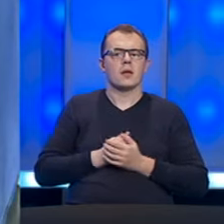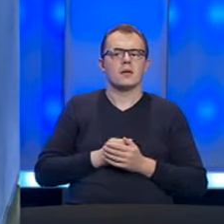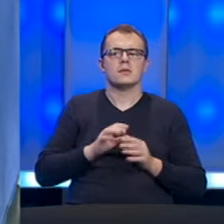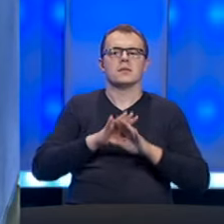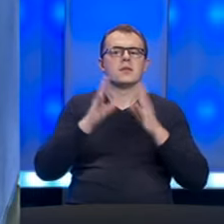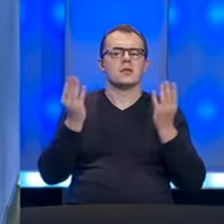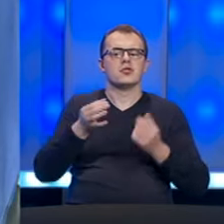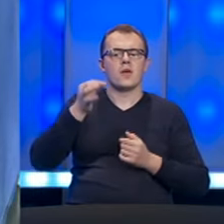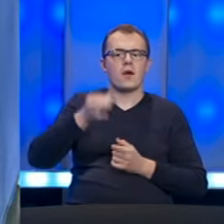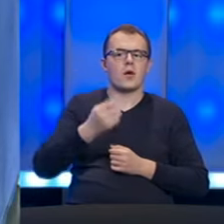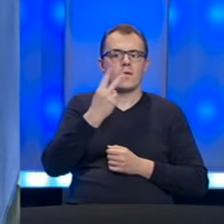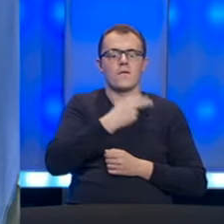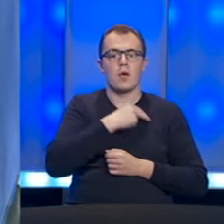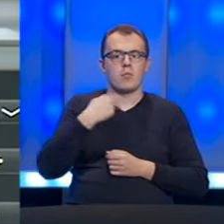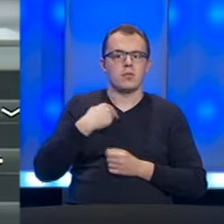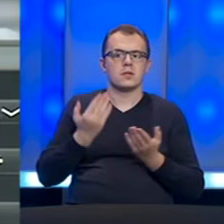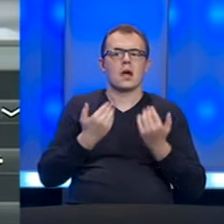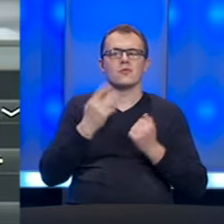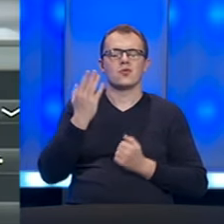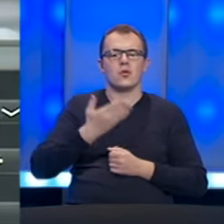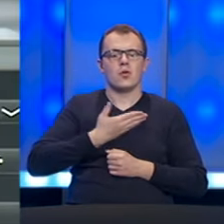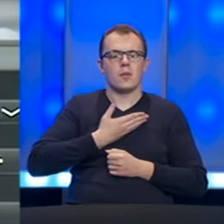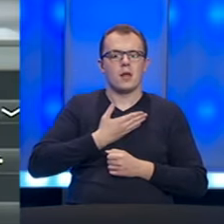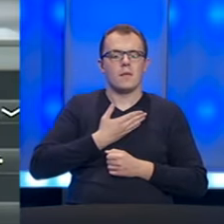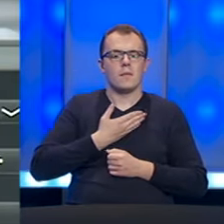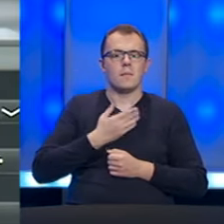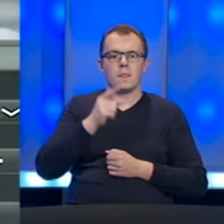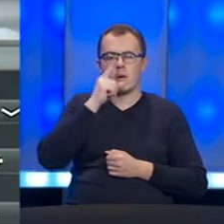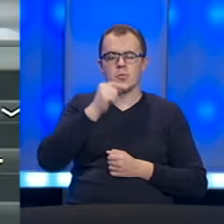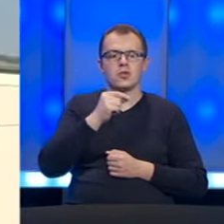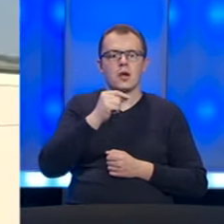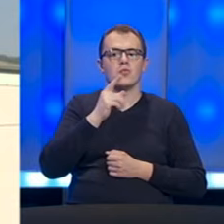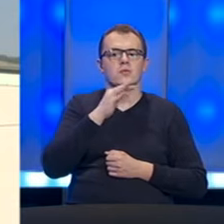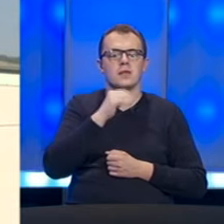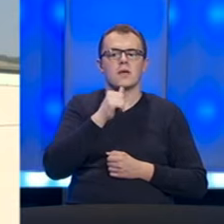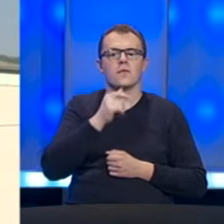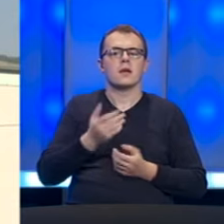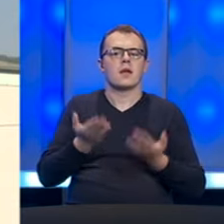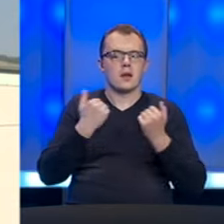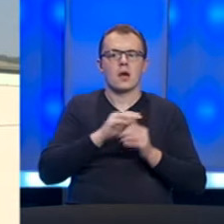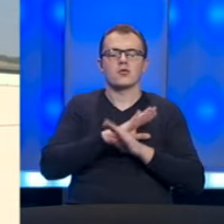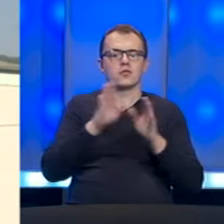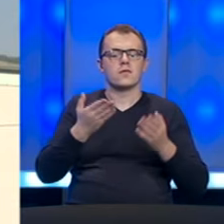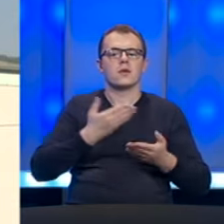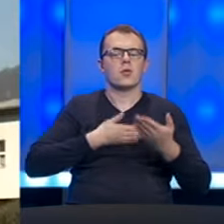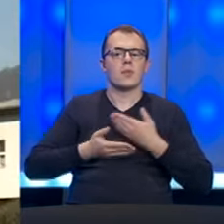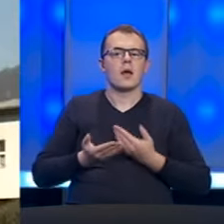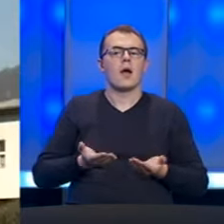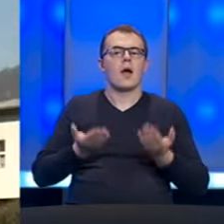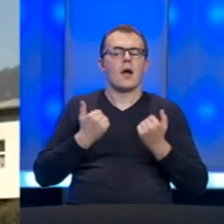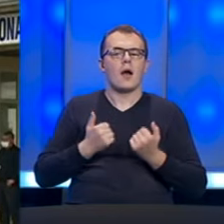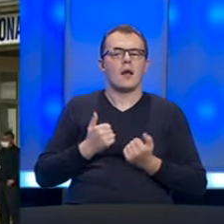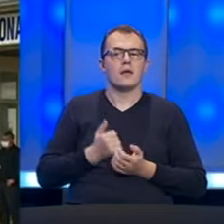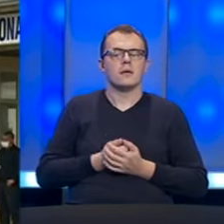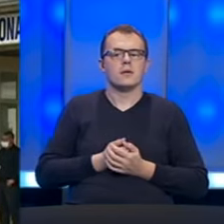čitav kanton, odnosno za dvije bolnice, kao što je dobila vjerovatno opšta bolnica u Sarajevu i neka su svi dobili, ali je i